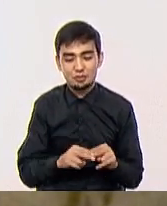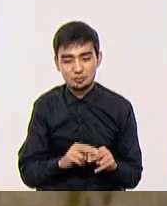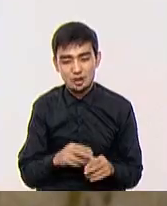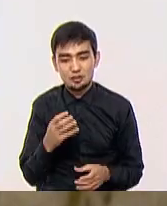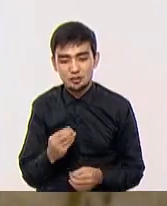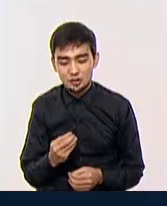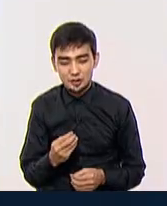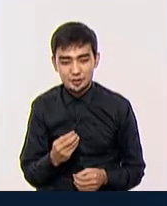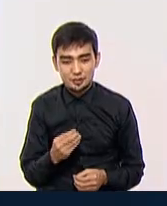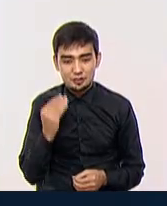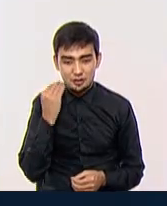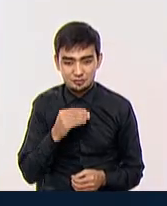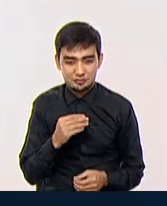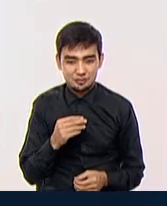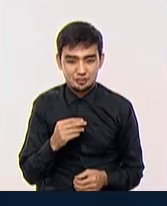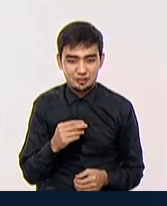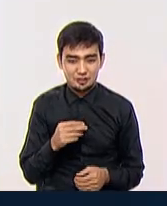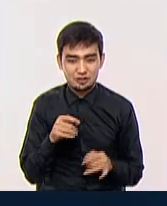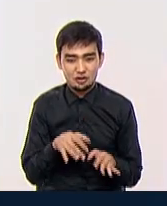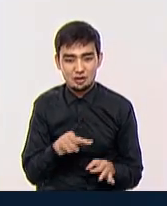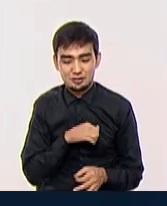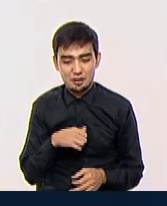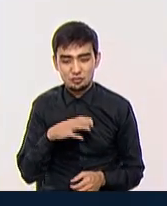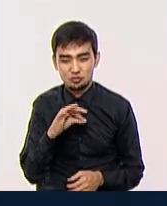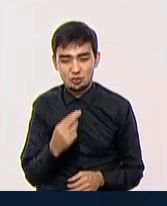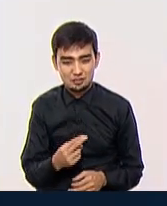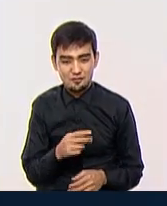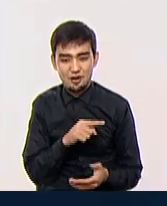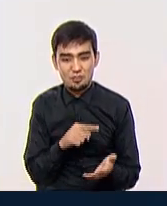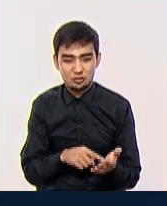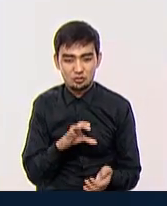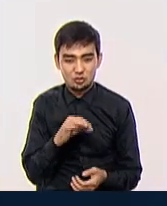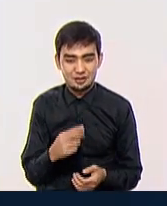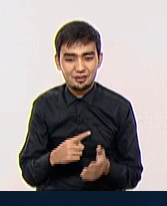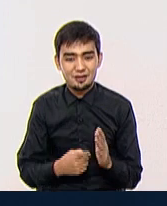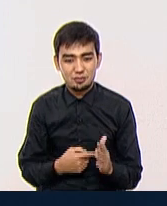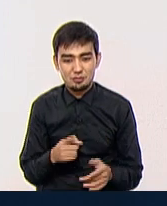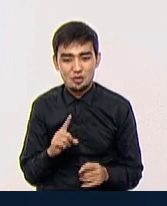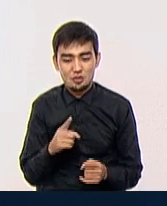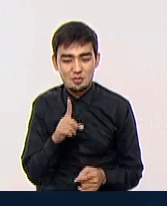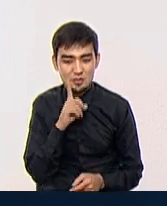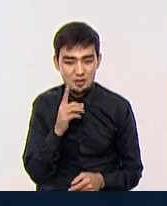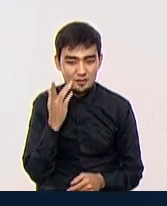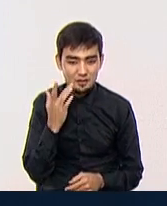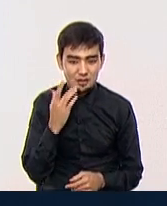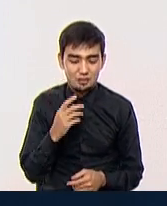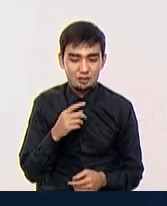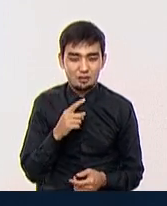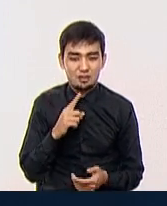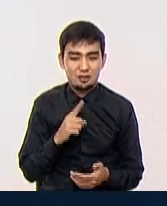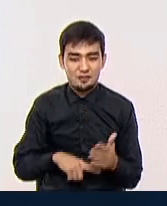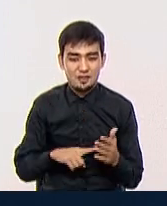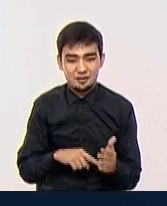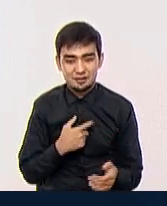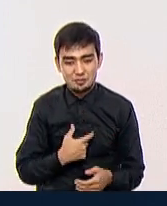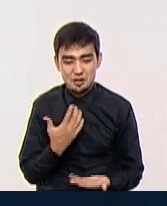все-таки в качестве альтернативы решения вот этих самых социальных вопросов, социальных требований, почему молодежь замыкается в себе, либо мечтает уехать